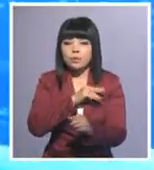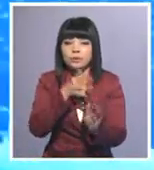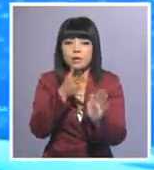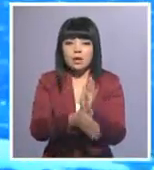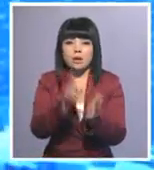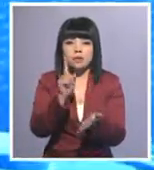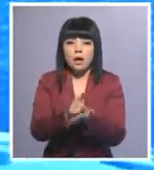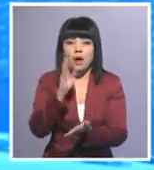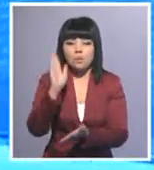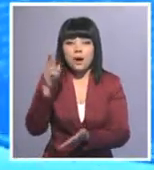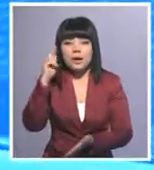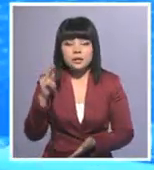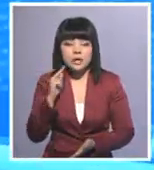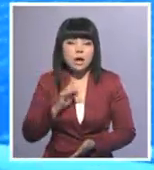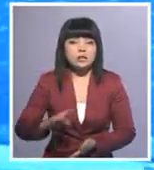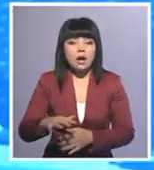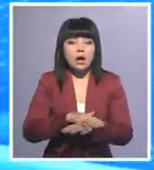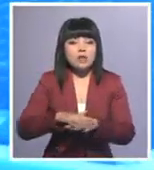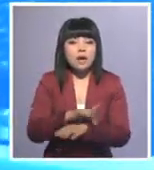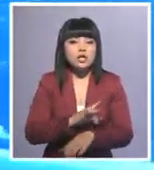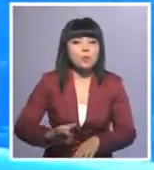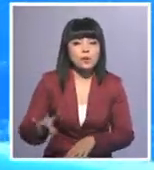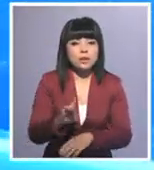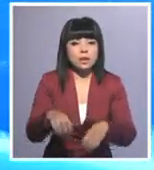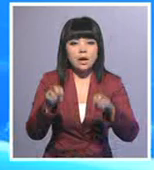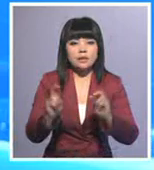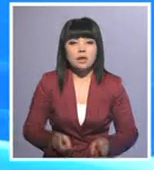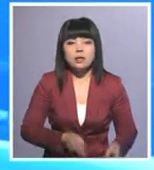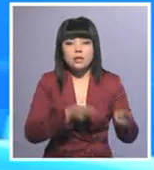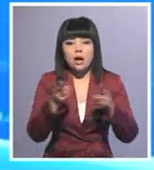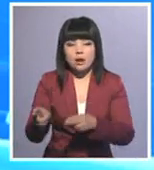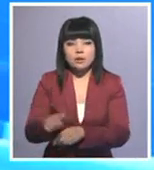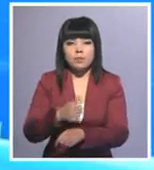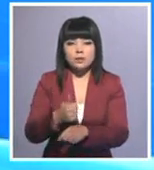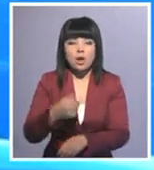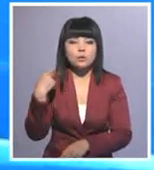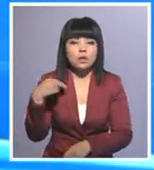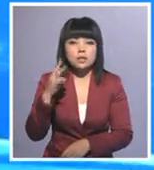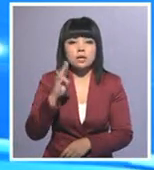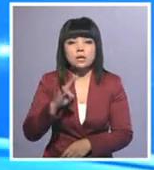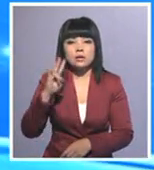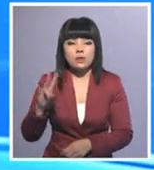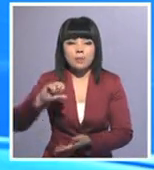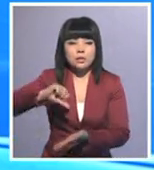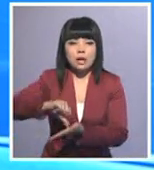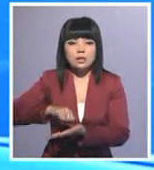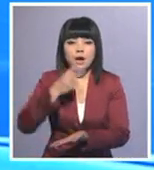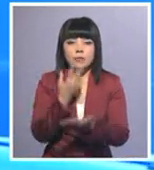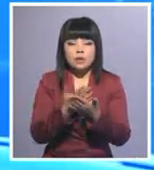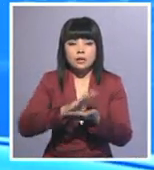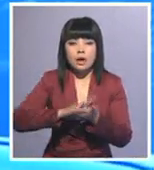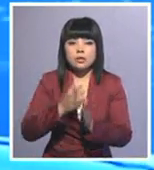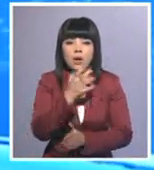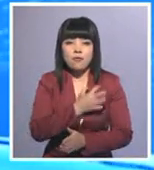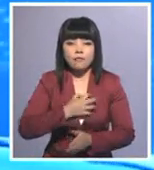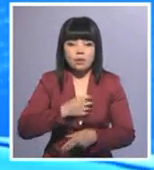Бүгін Қытай Халық Республикасына мемлекеттік сапарын аяқтаған мемлекет басшысы Нұрсұлтан Назарбаев ел үшін маңызды да пайдалы келісімдердің жасалғанын